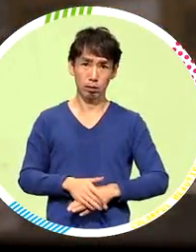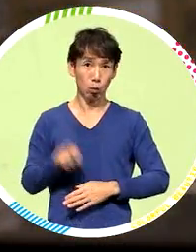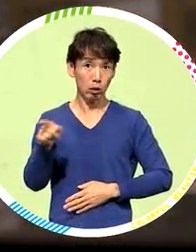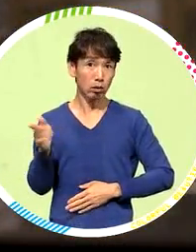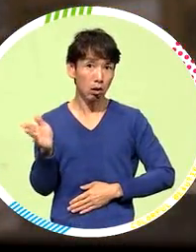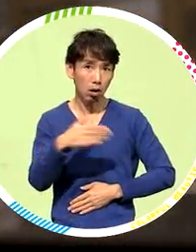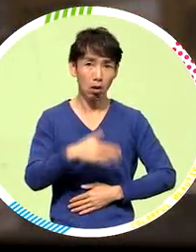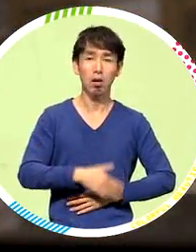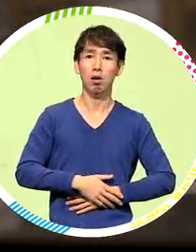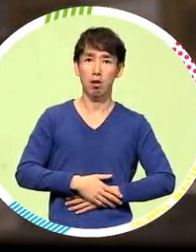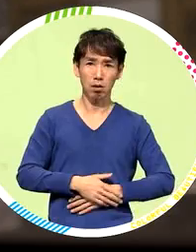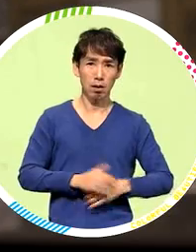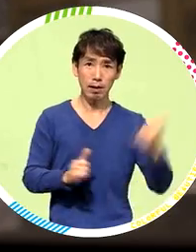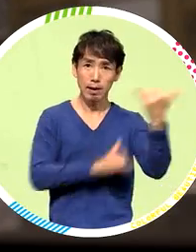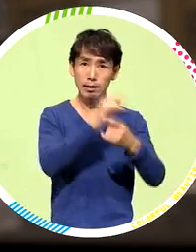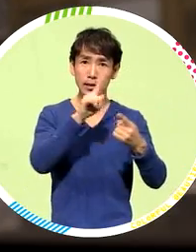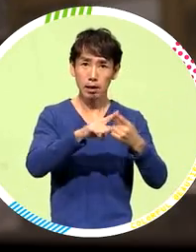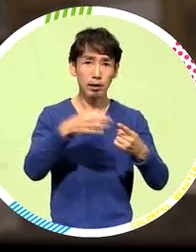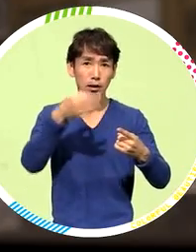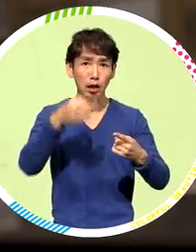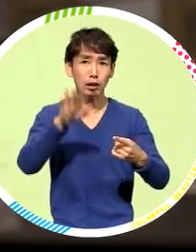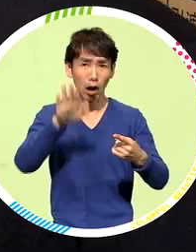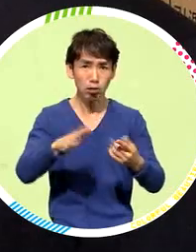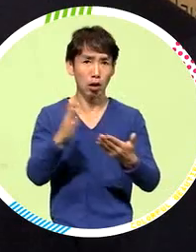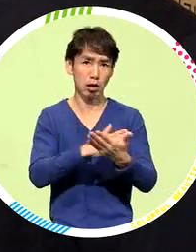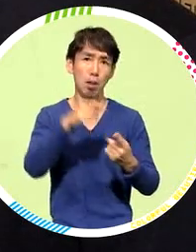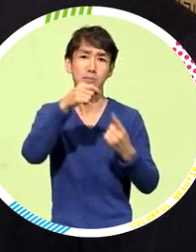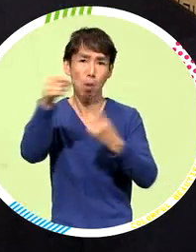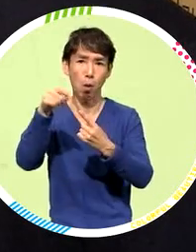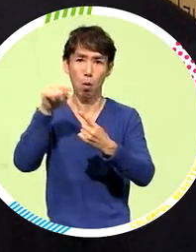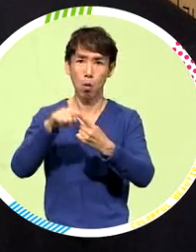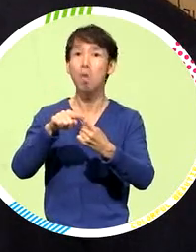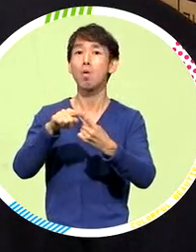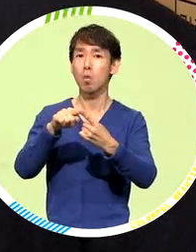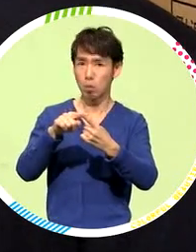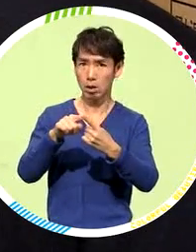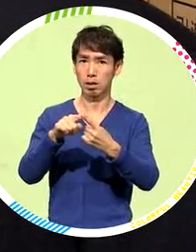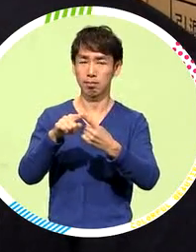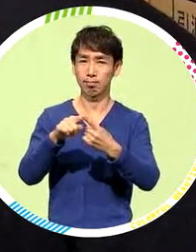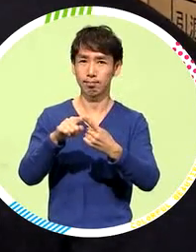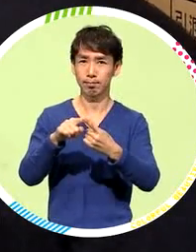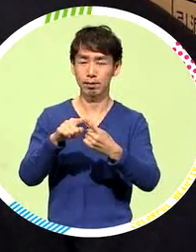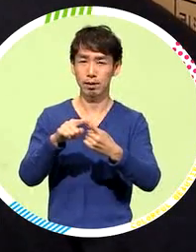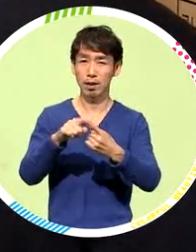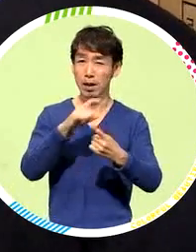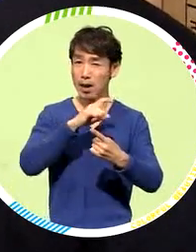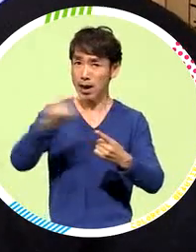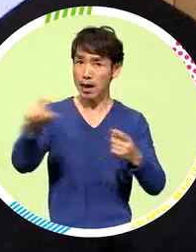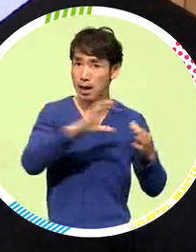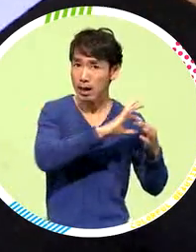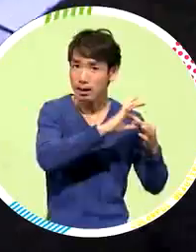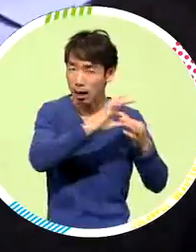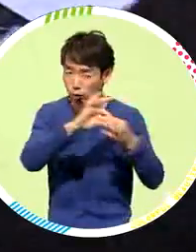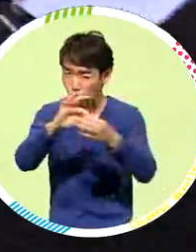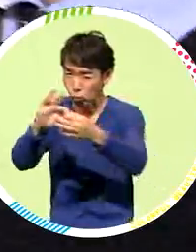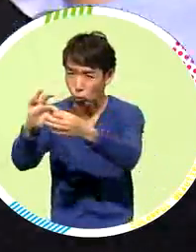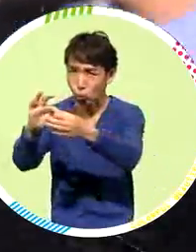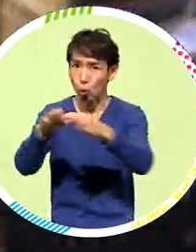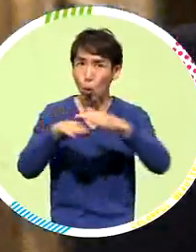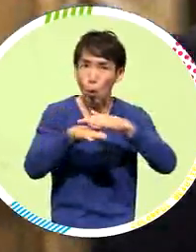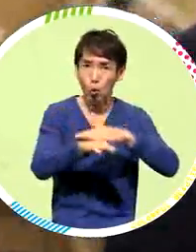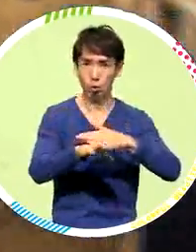から歴史的価値があると判断されたものについては例年保存となります